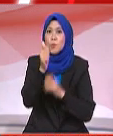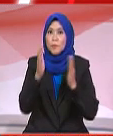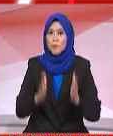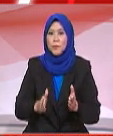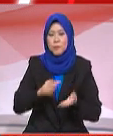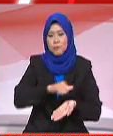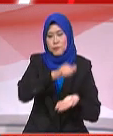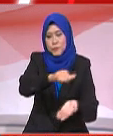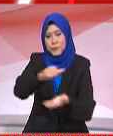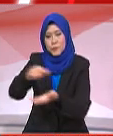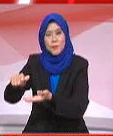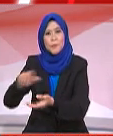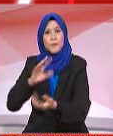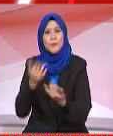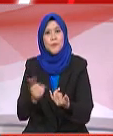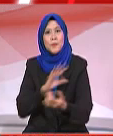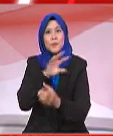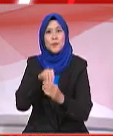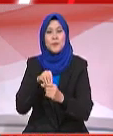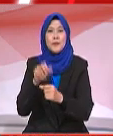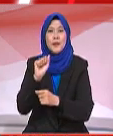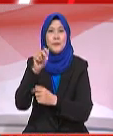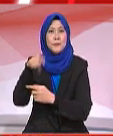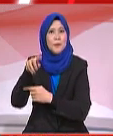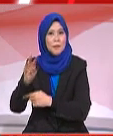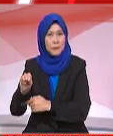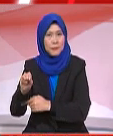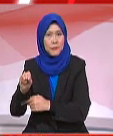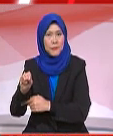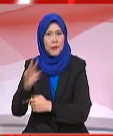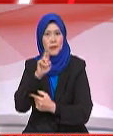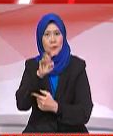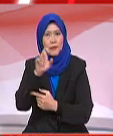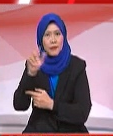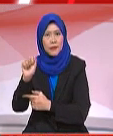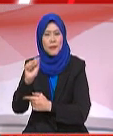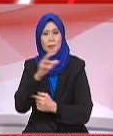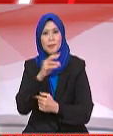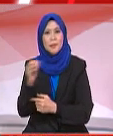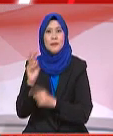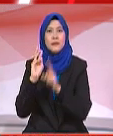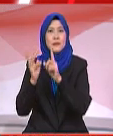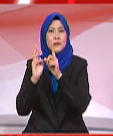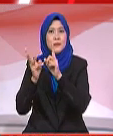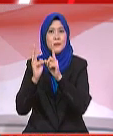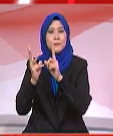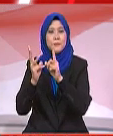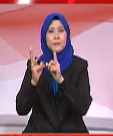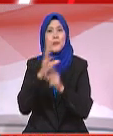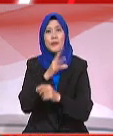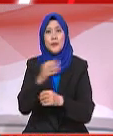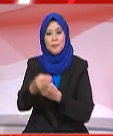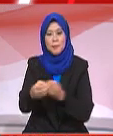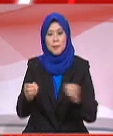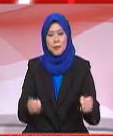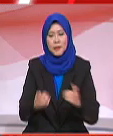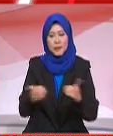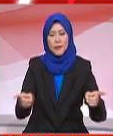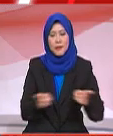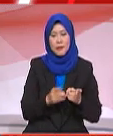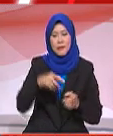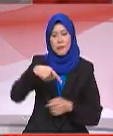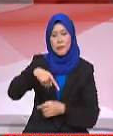terdiri daripada anggota Angkatan Pertahanan Awam Malaysia APM, RELA Jabatan Kebajikan Masyarakat dan Pejabat Daerah